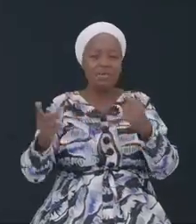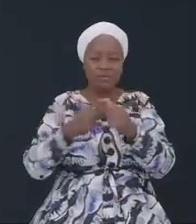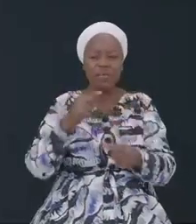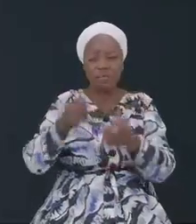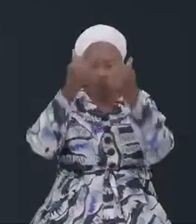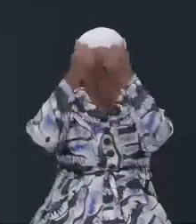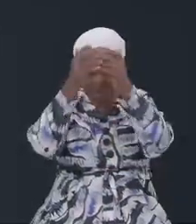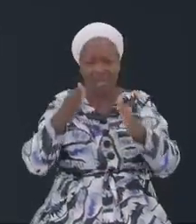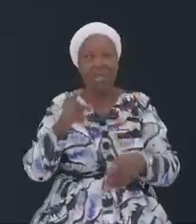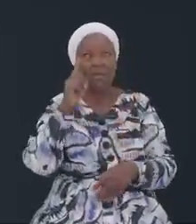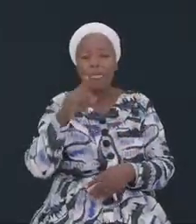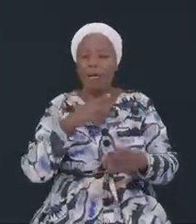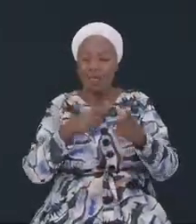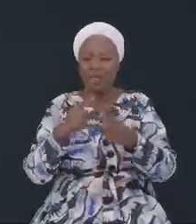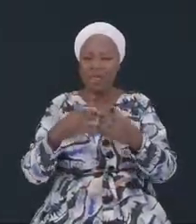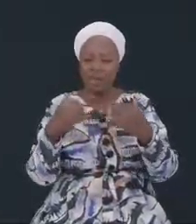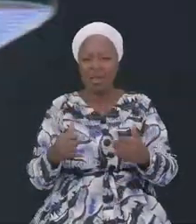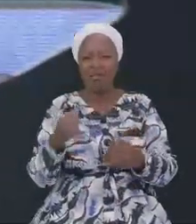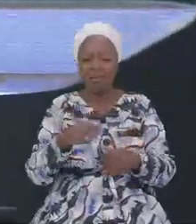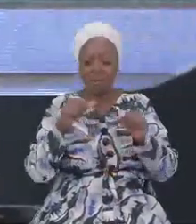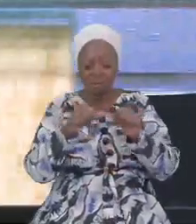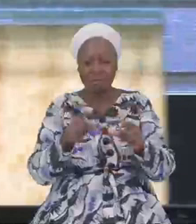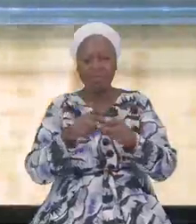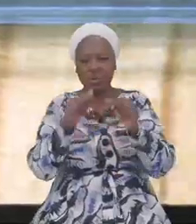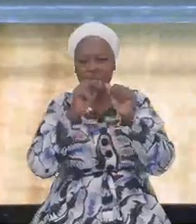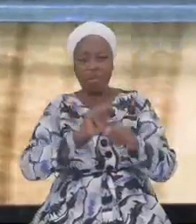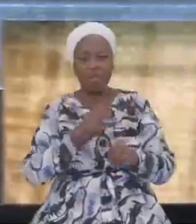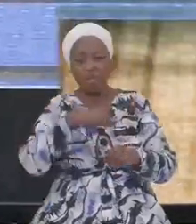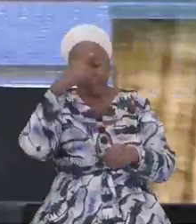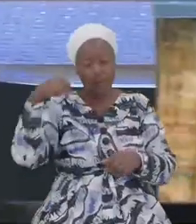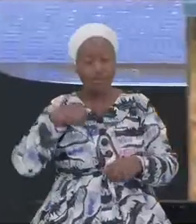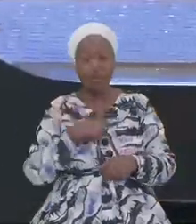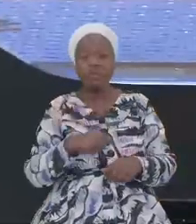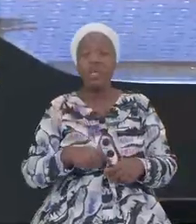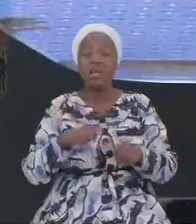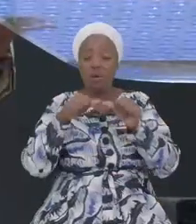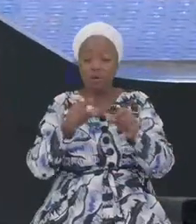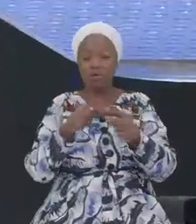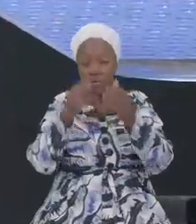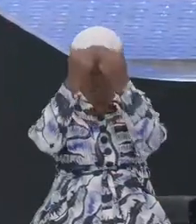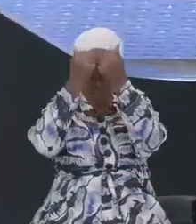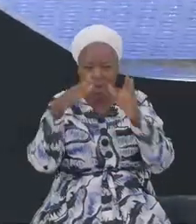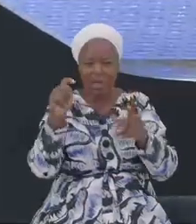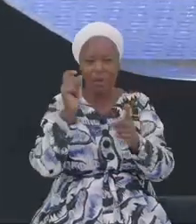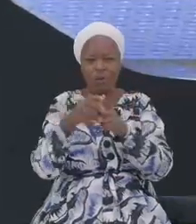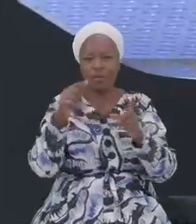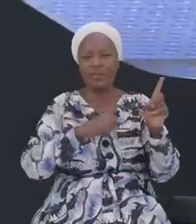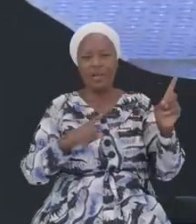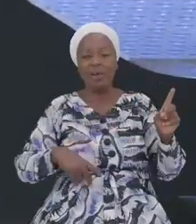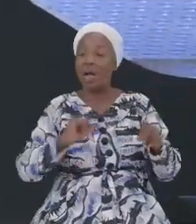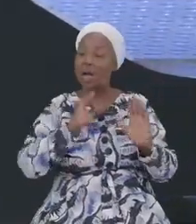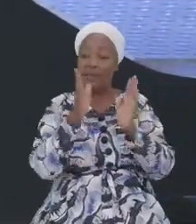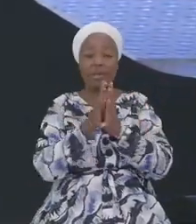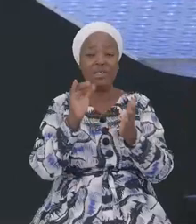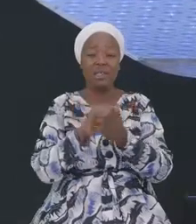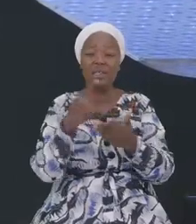obéir. Maintenant, il continue à nous bénir parce que nous continuons à lui obéir. La parole, je prie que